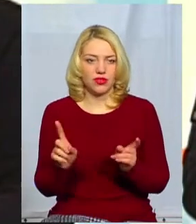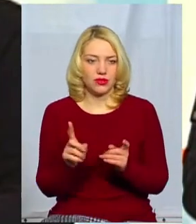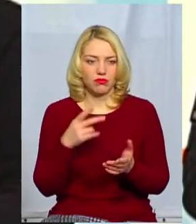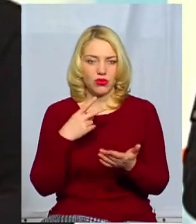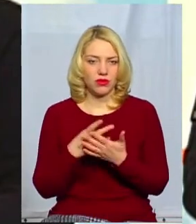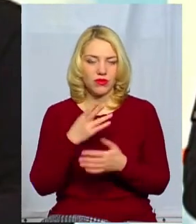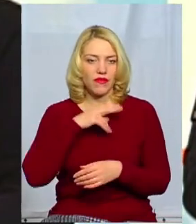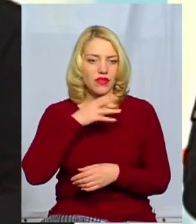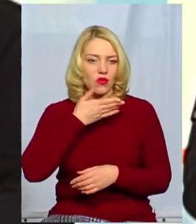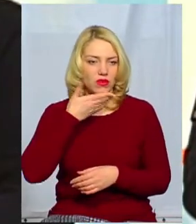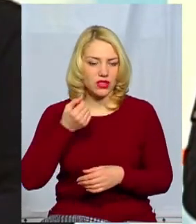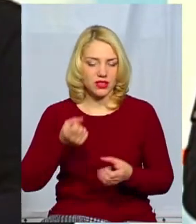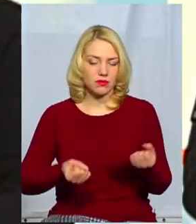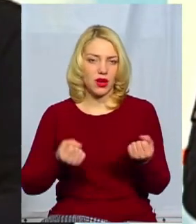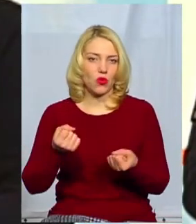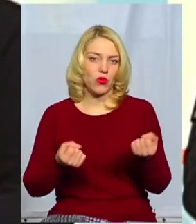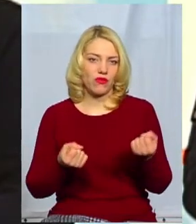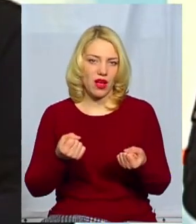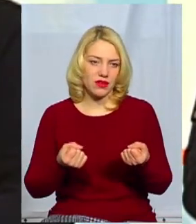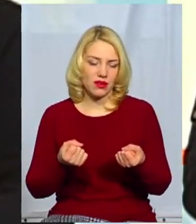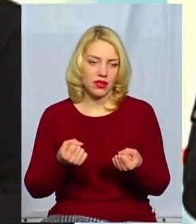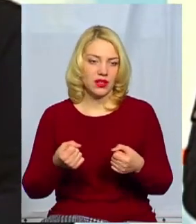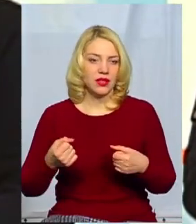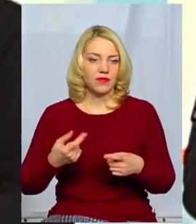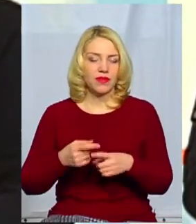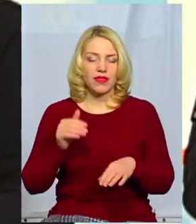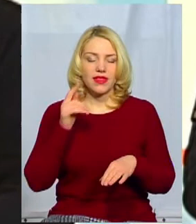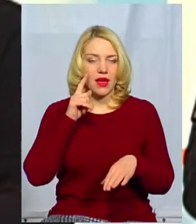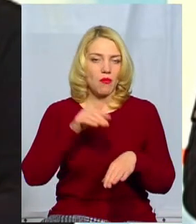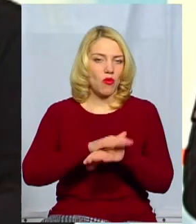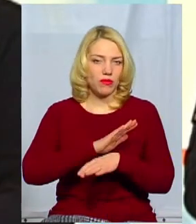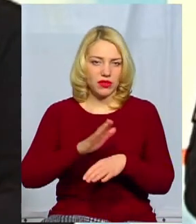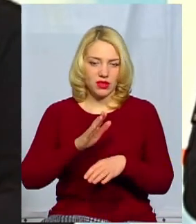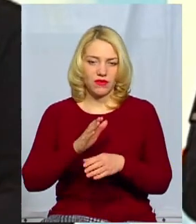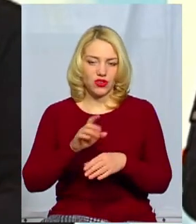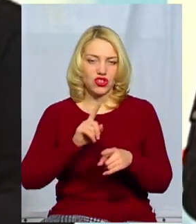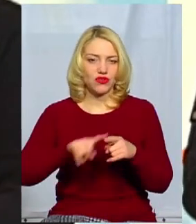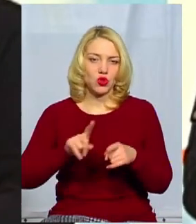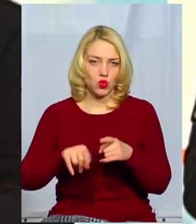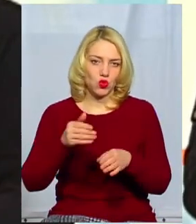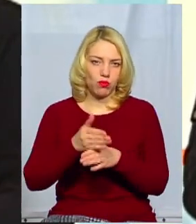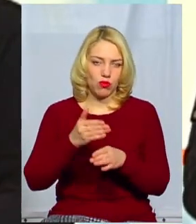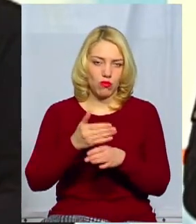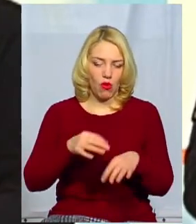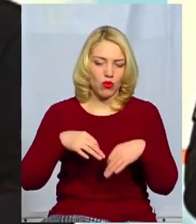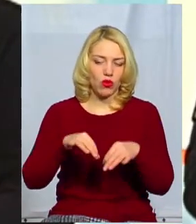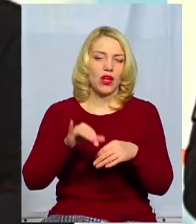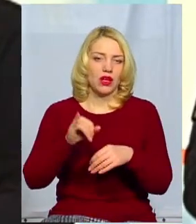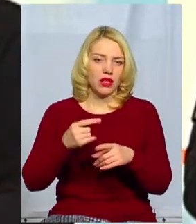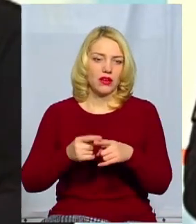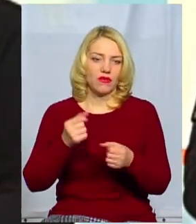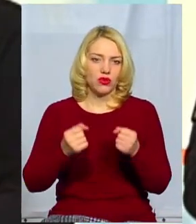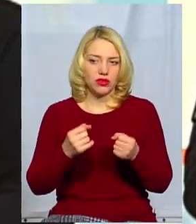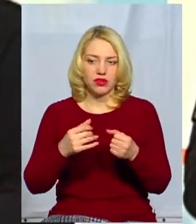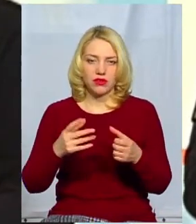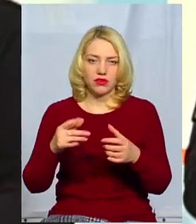проявив неуважність при керуванні транспортного засобу і не замітив службовий автомобіль з швидкої допомоги, внаслідок чого водій зобов'язаний